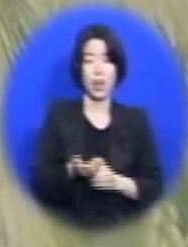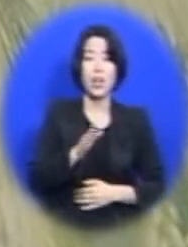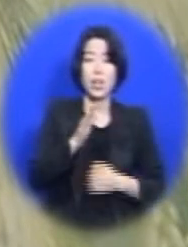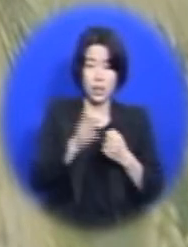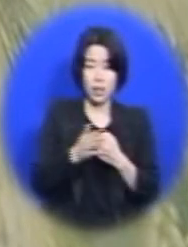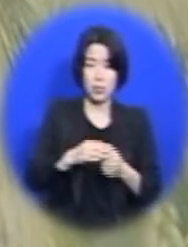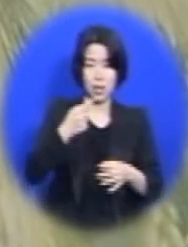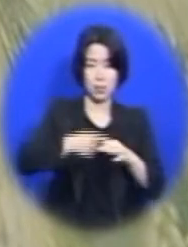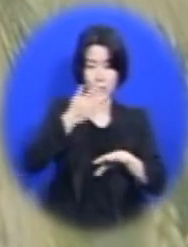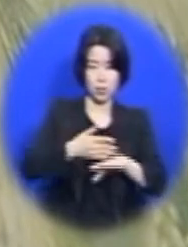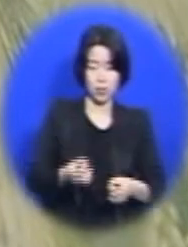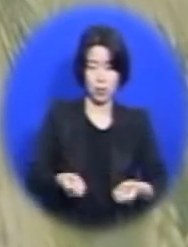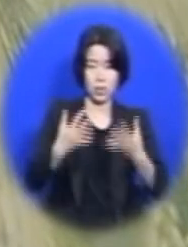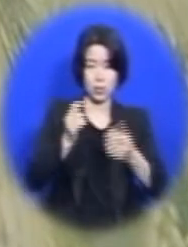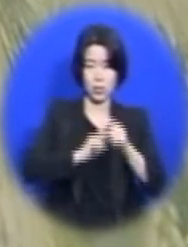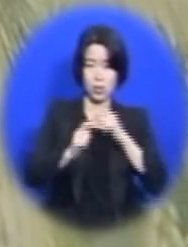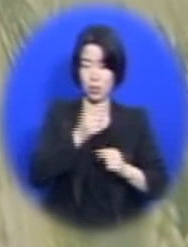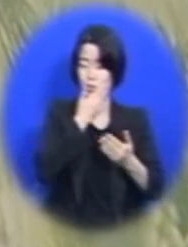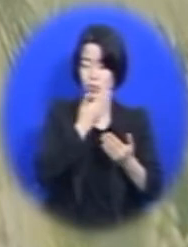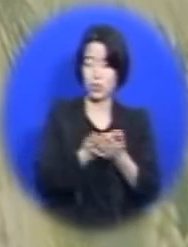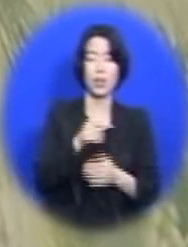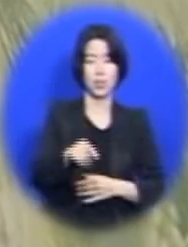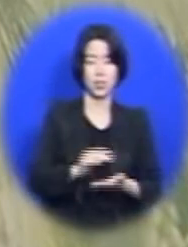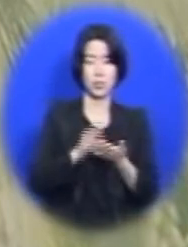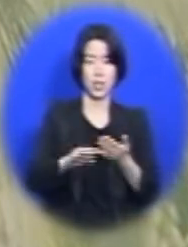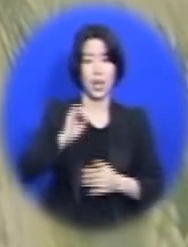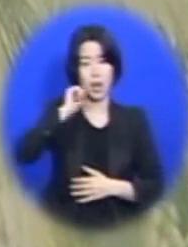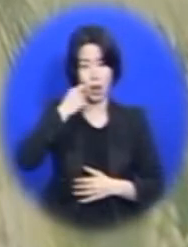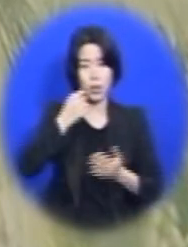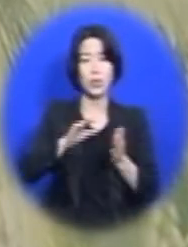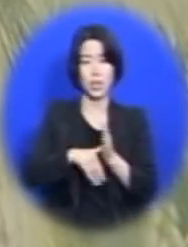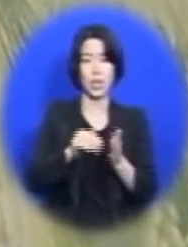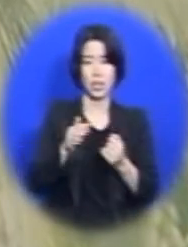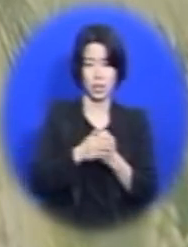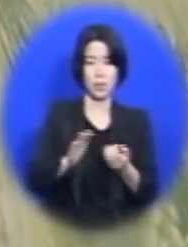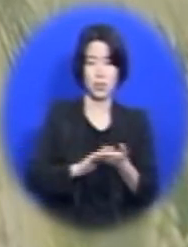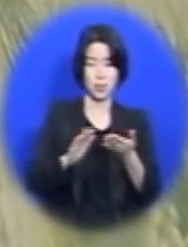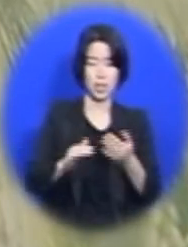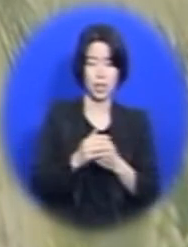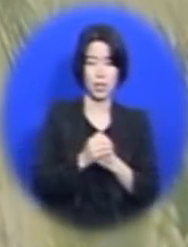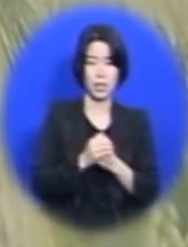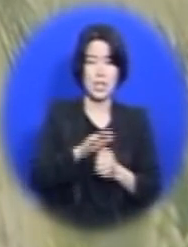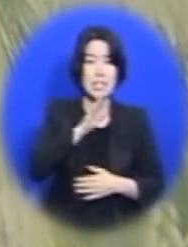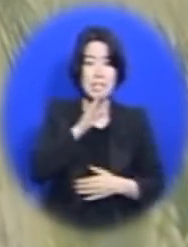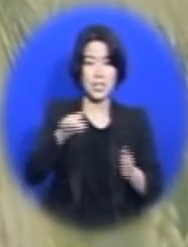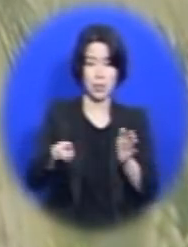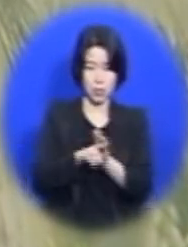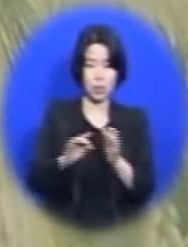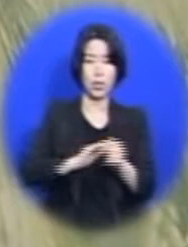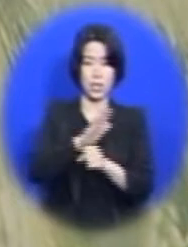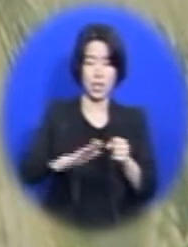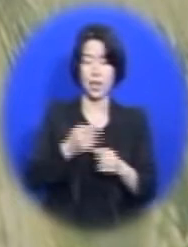그래서 맥주감사주일이 더 중요한 겁니다. 어려운 때니까 그러면 진짜 믿음과